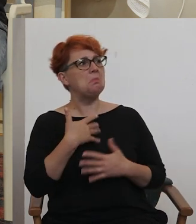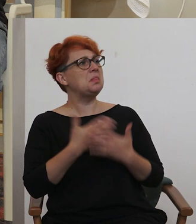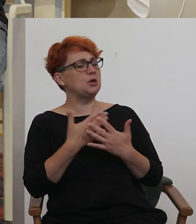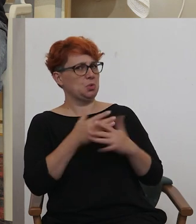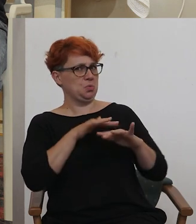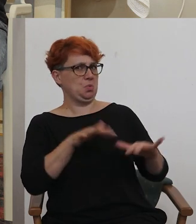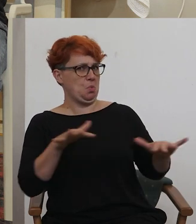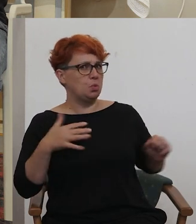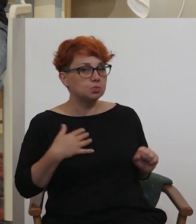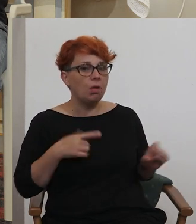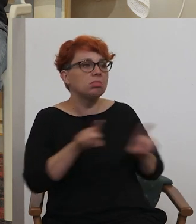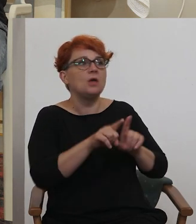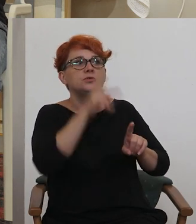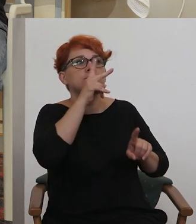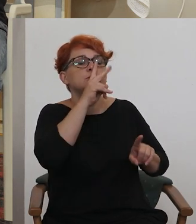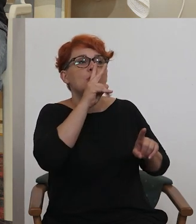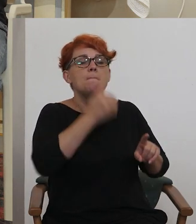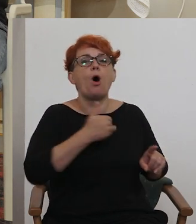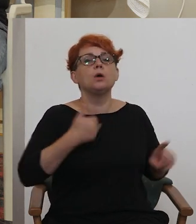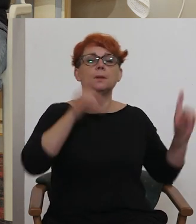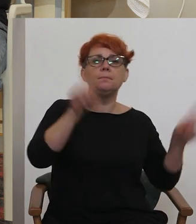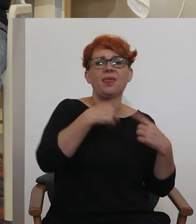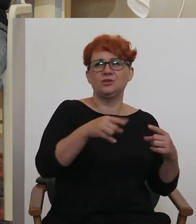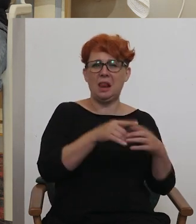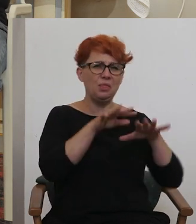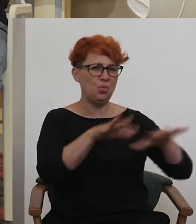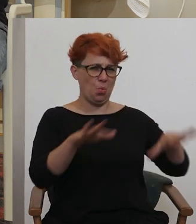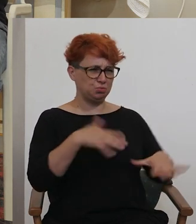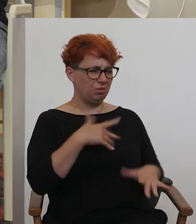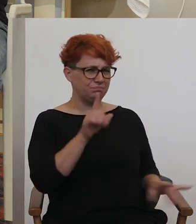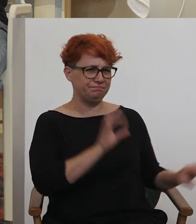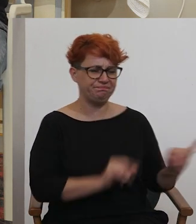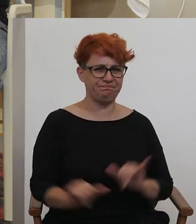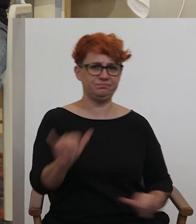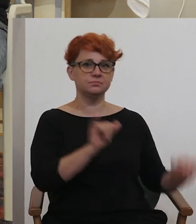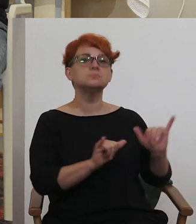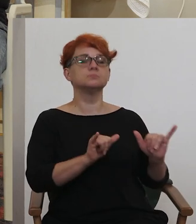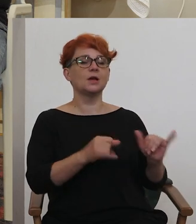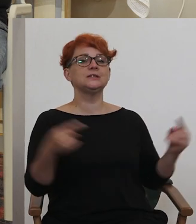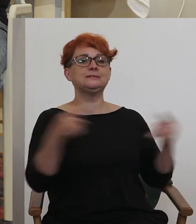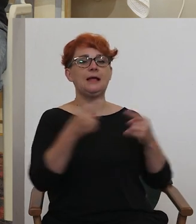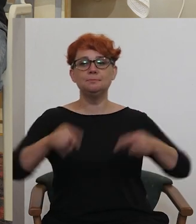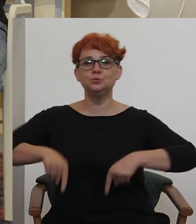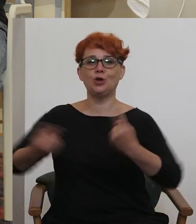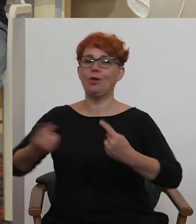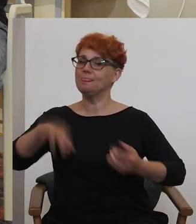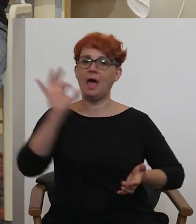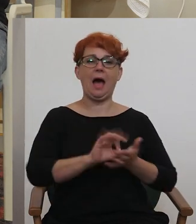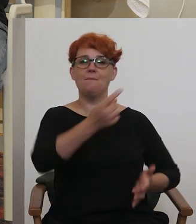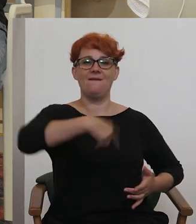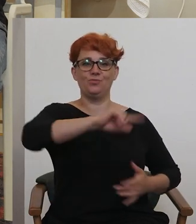Wszędzie polskie pieśni, ale dlaczego aż tyle? Ano żeby nas przekonać, że to jest na pewno wojsko